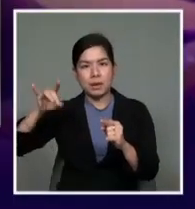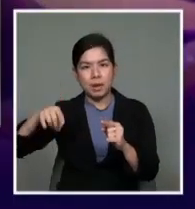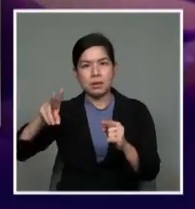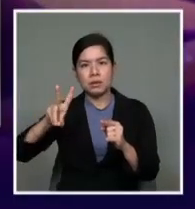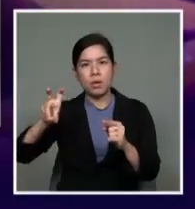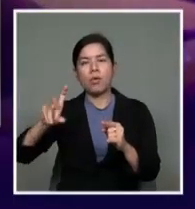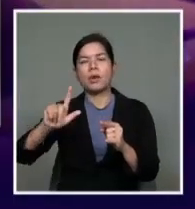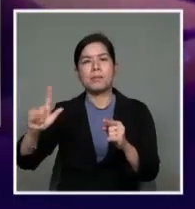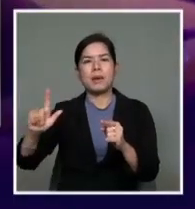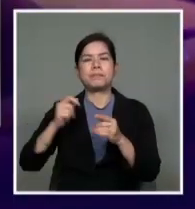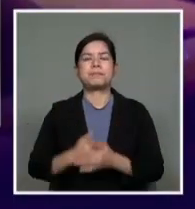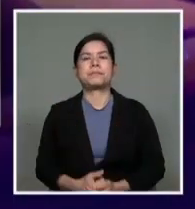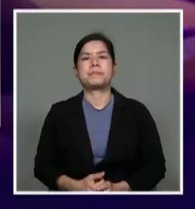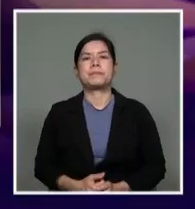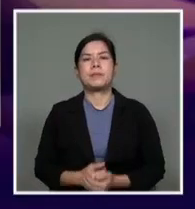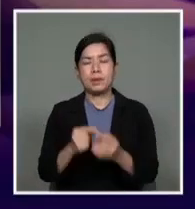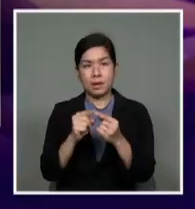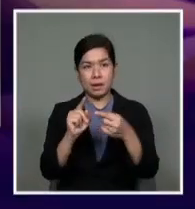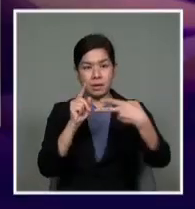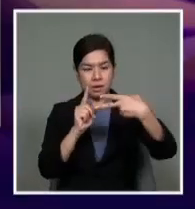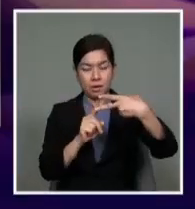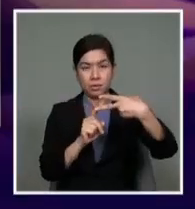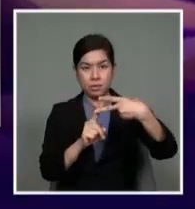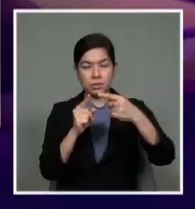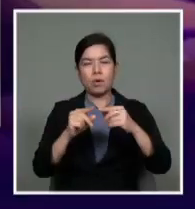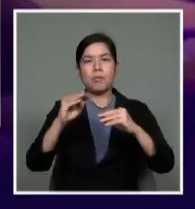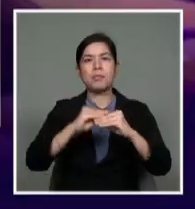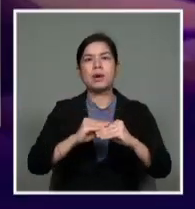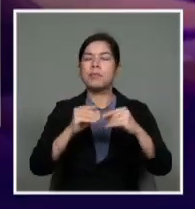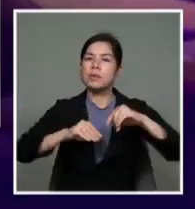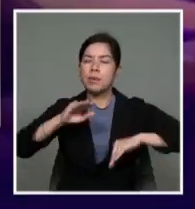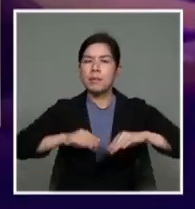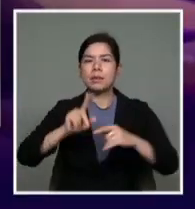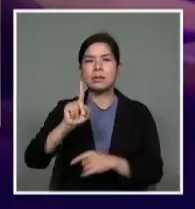38,200 ล้านบาทนะคะกองทุนวายุภักดิ์1เพิ่มทุนอีกประมาณ